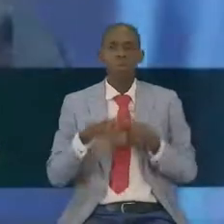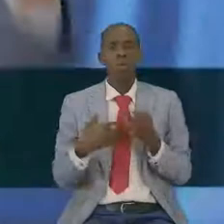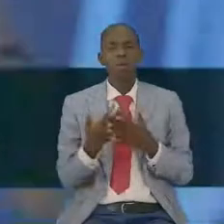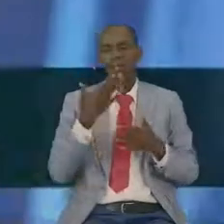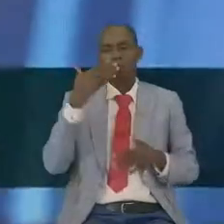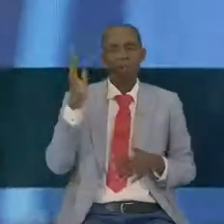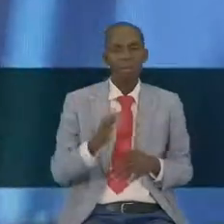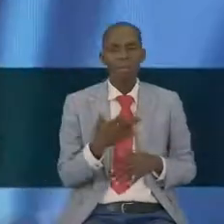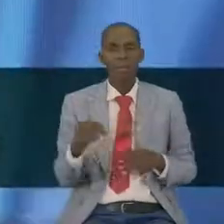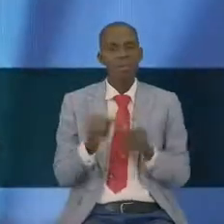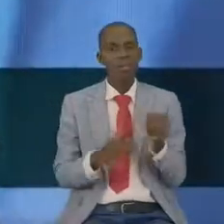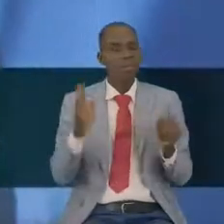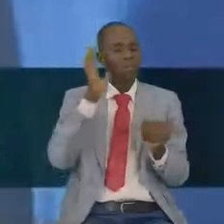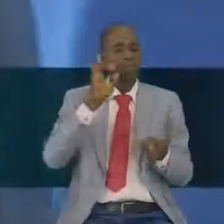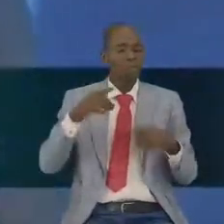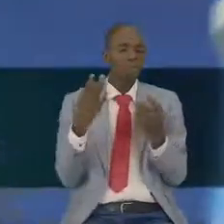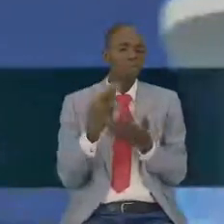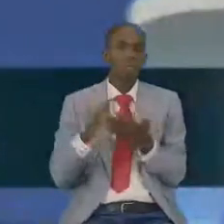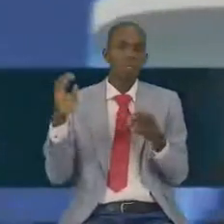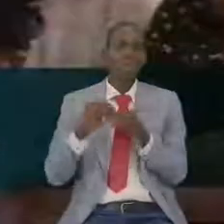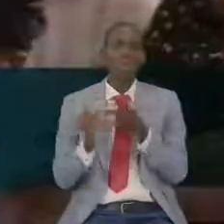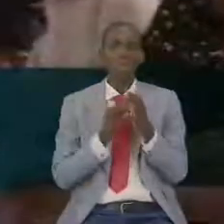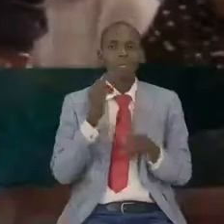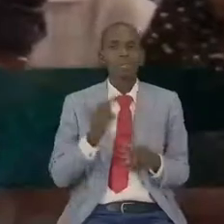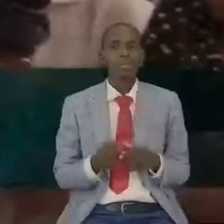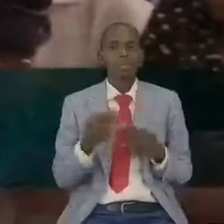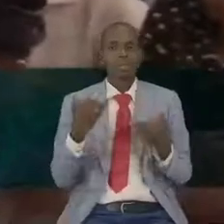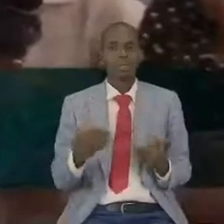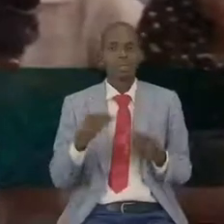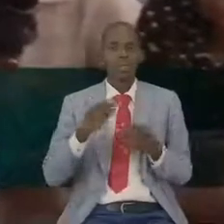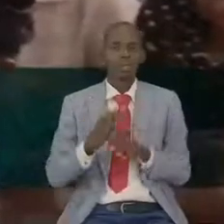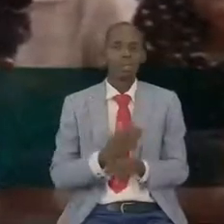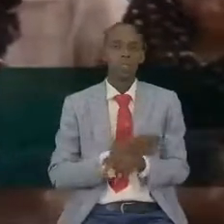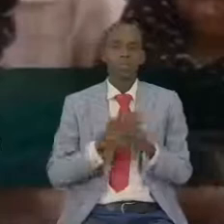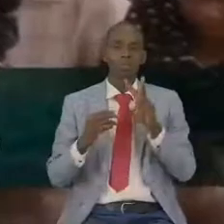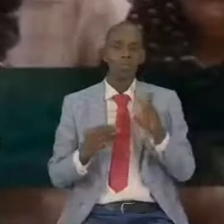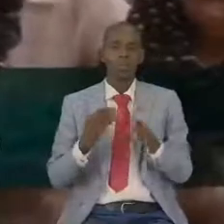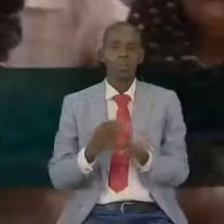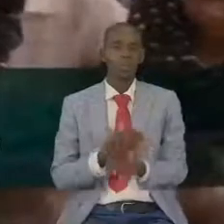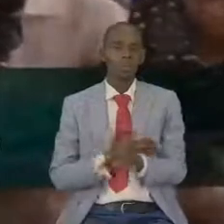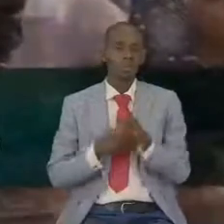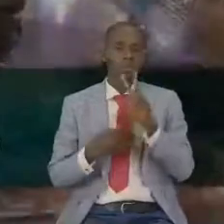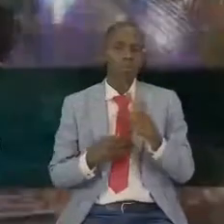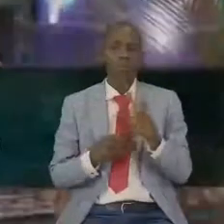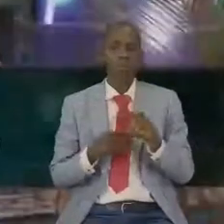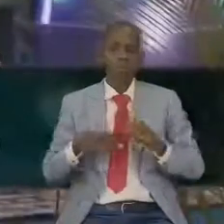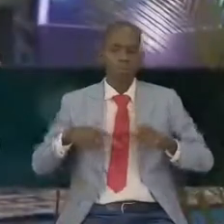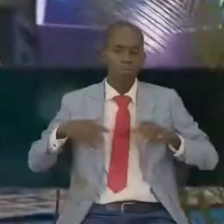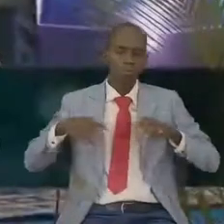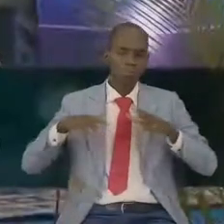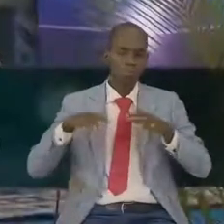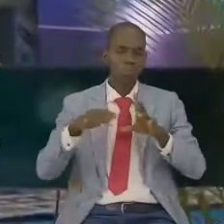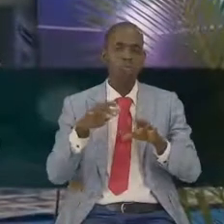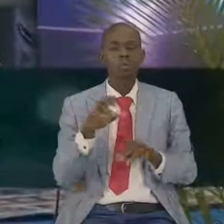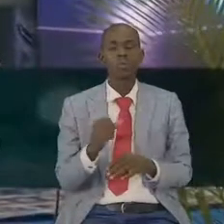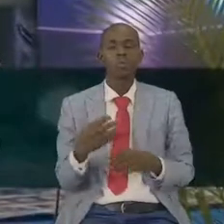choses, tout va disparaître au nom de Jésus. Deuxième élément maintenant, les murmures de la multitude